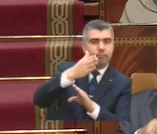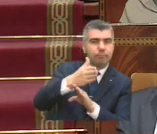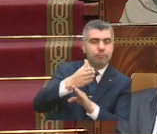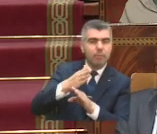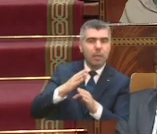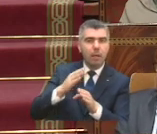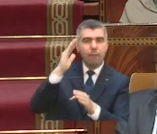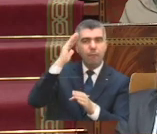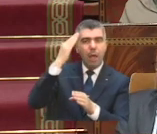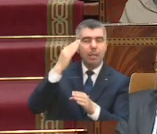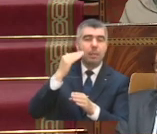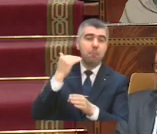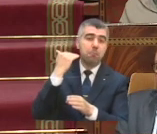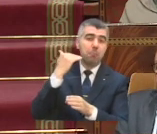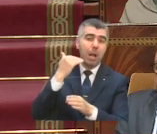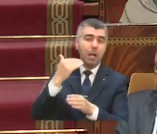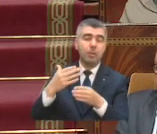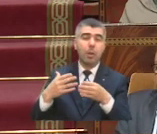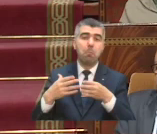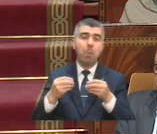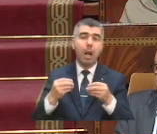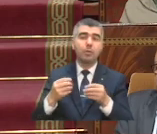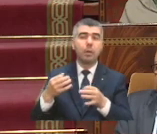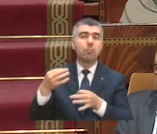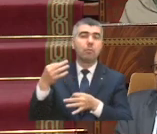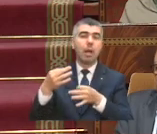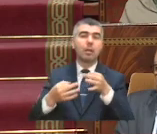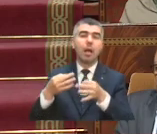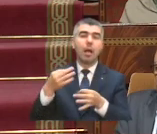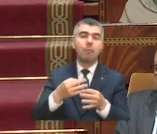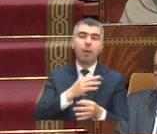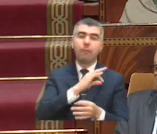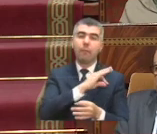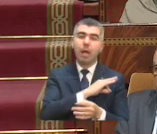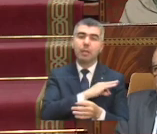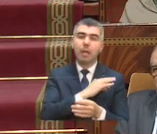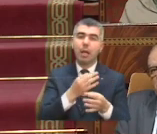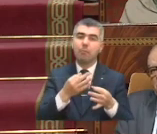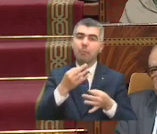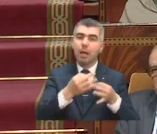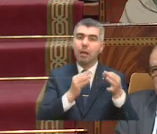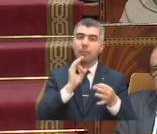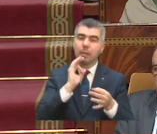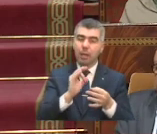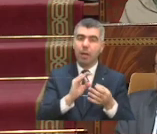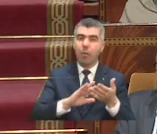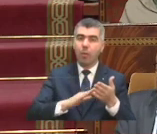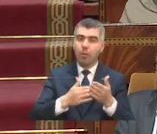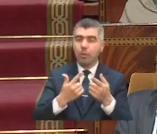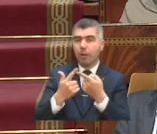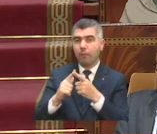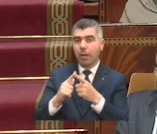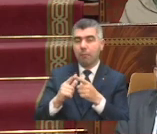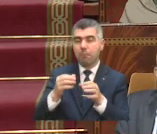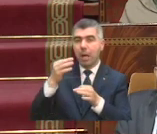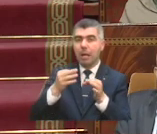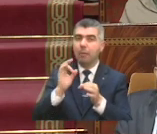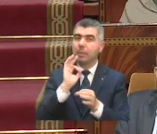مدن فاس، مكناس أو مراكش للتقاضي والاستفادة من الخدمات القضائية المرتبطة أساساً بالمحاكم